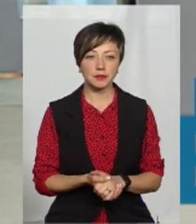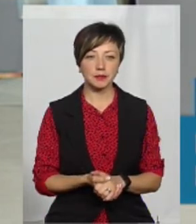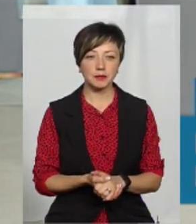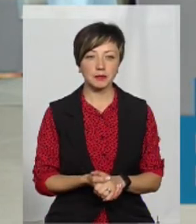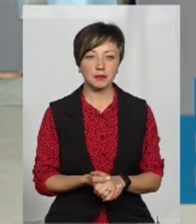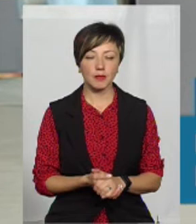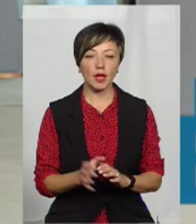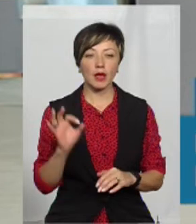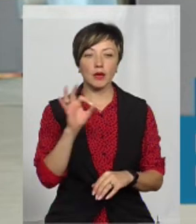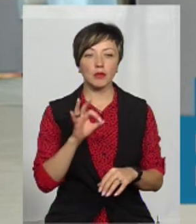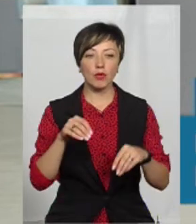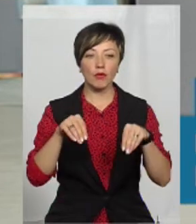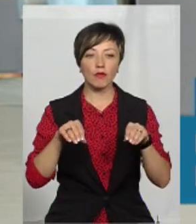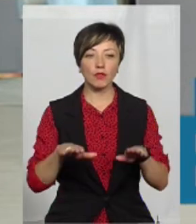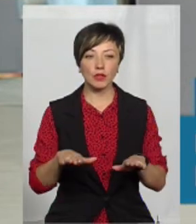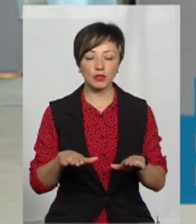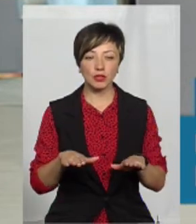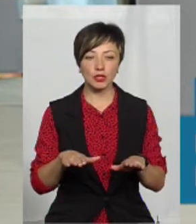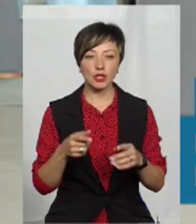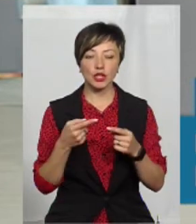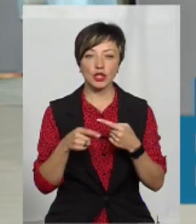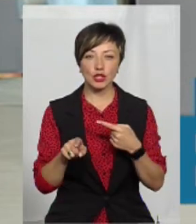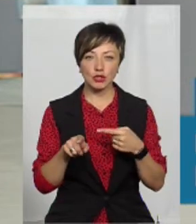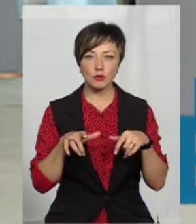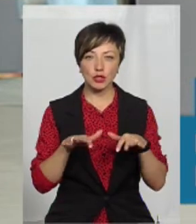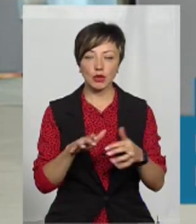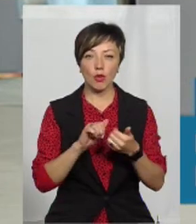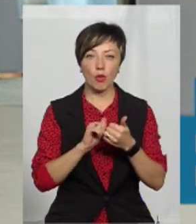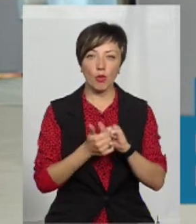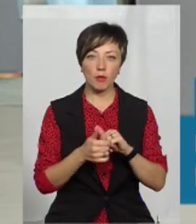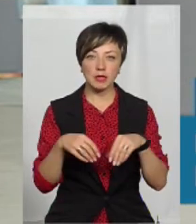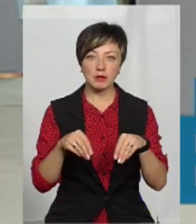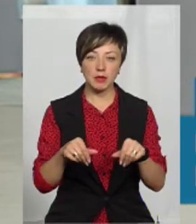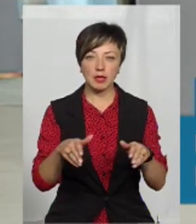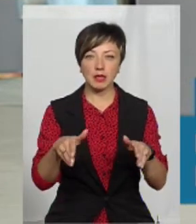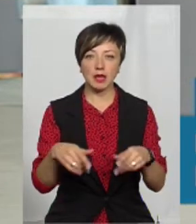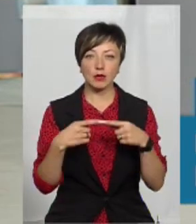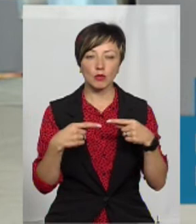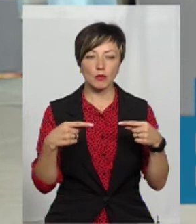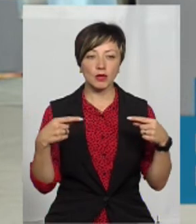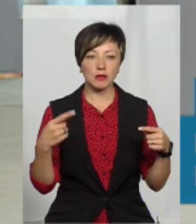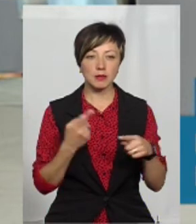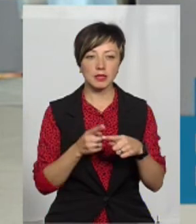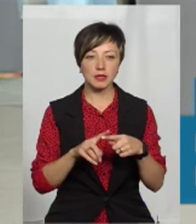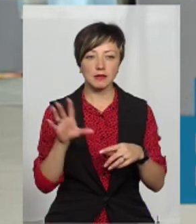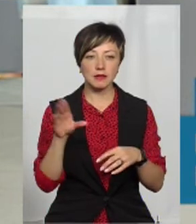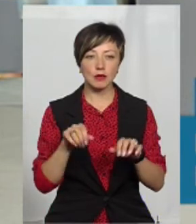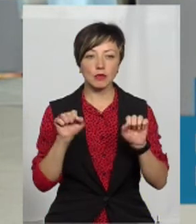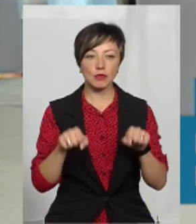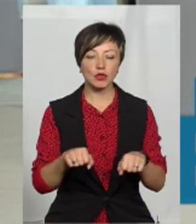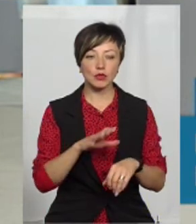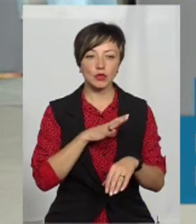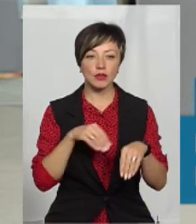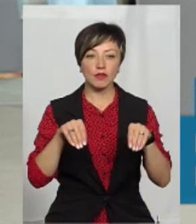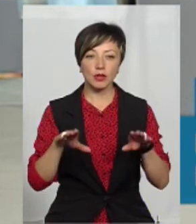Щодо вирішення іншим чином обміну там земельної ділянки і тому подібне, це може бути